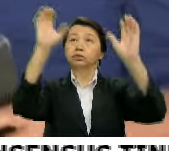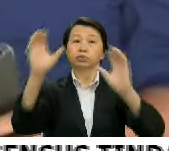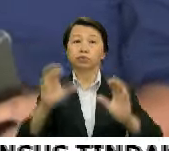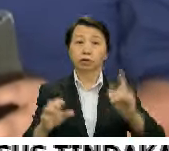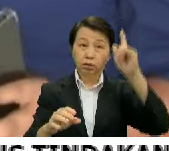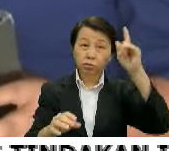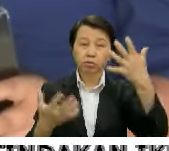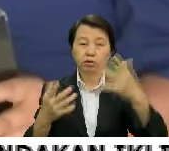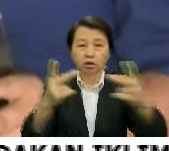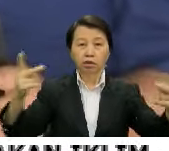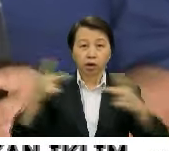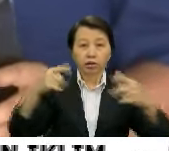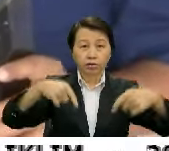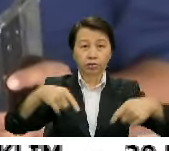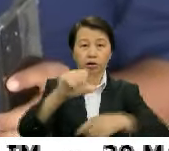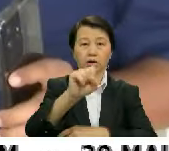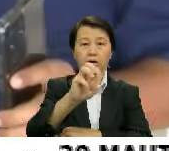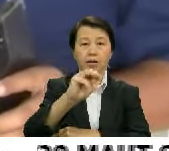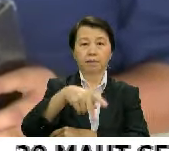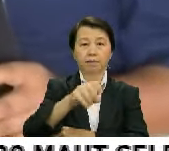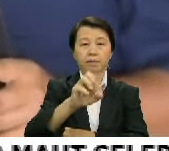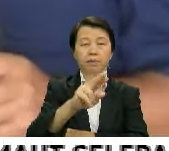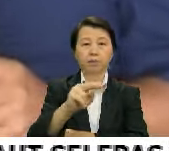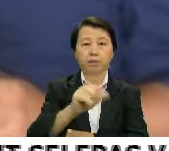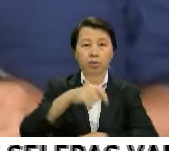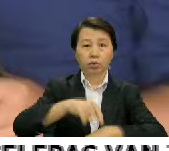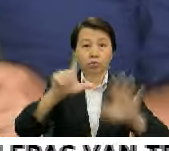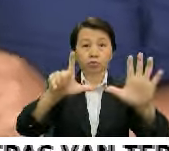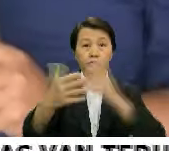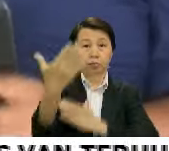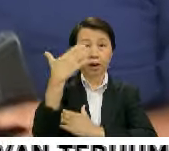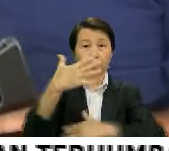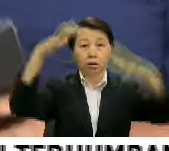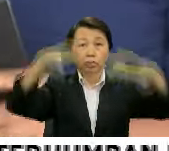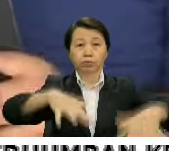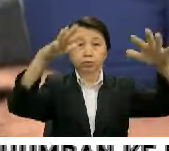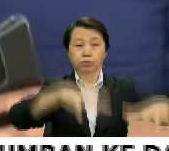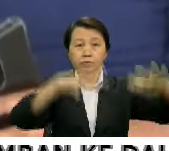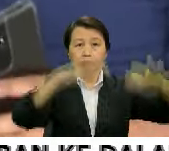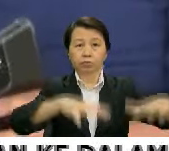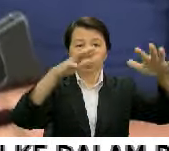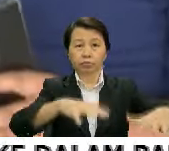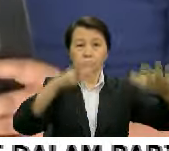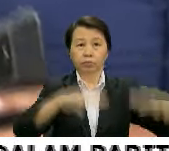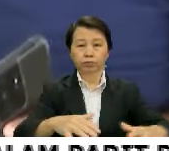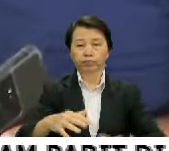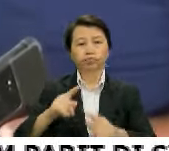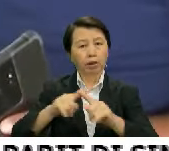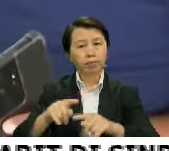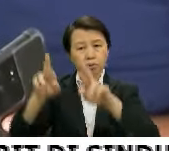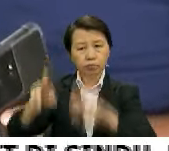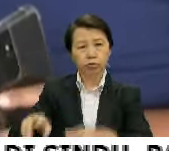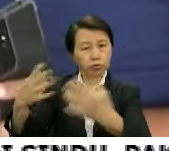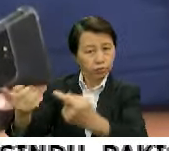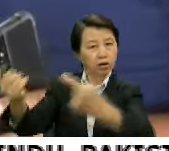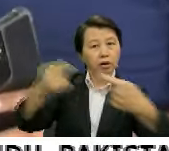ini khususnya di kawasan Parlimen Sempurna, agak hujan sejak awal pukul 7 pagi tadi dan walaupun kita nampak pengundi sudah pun berada di